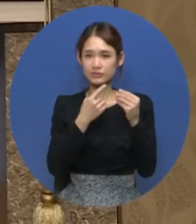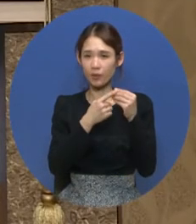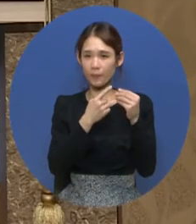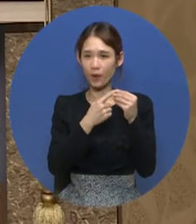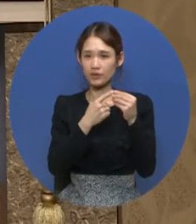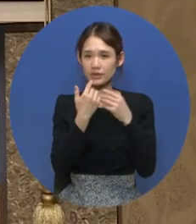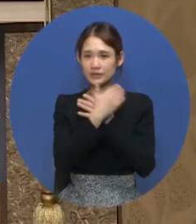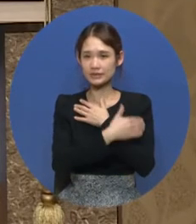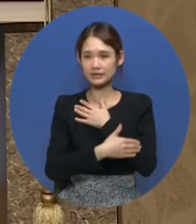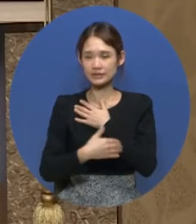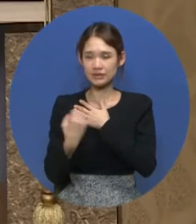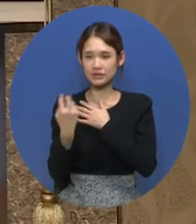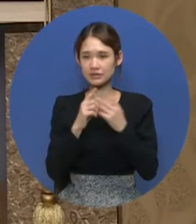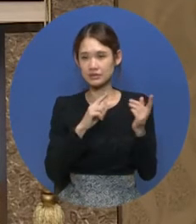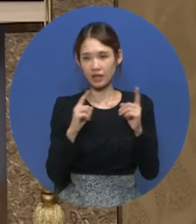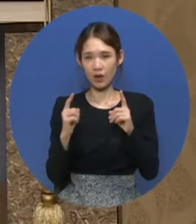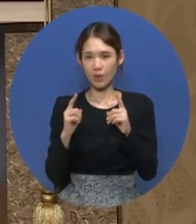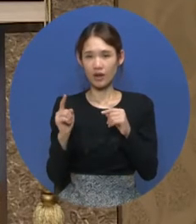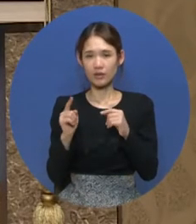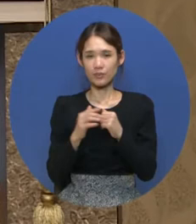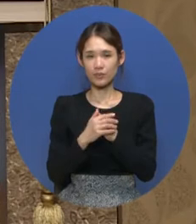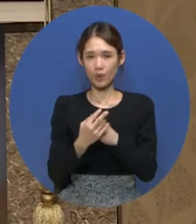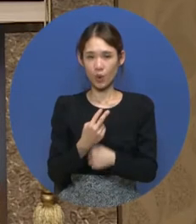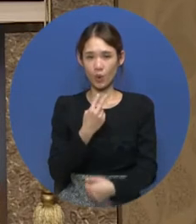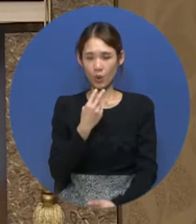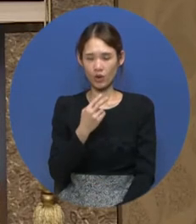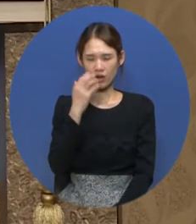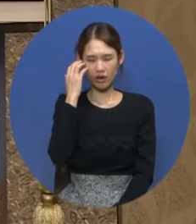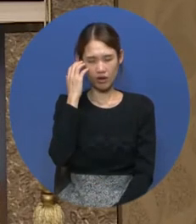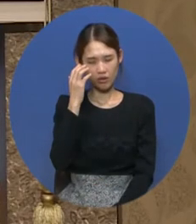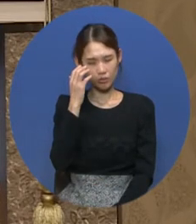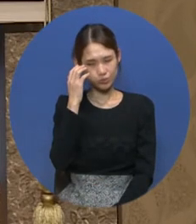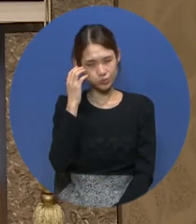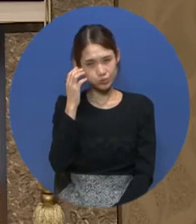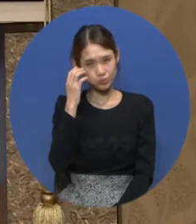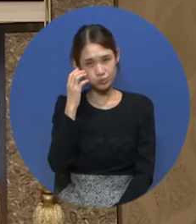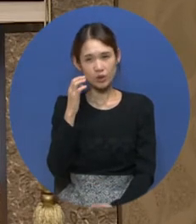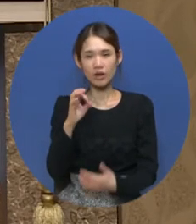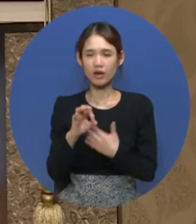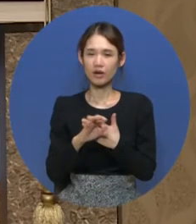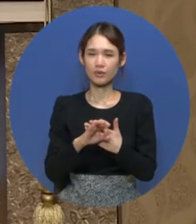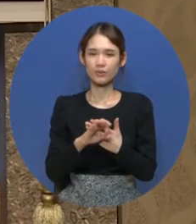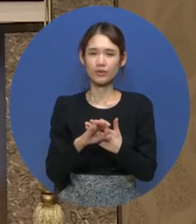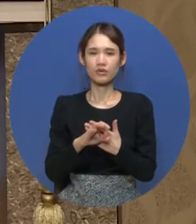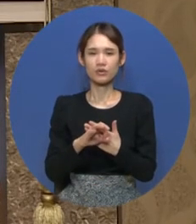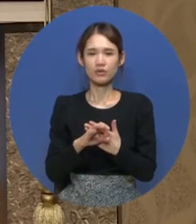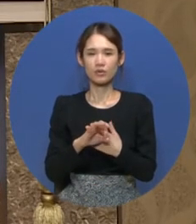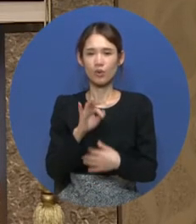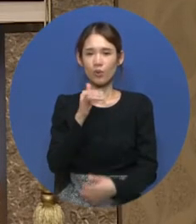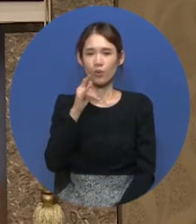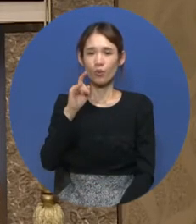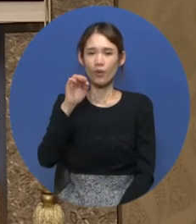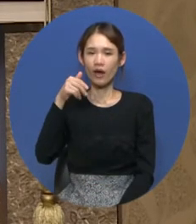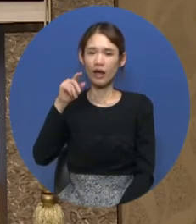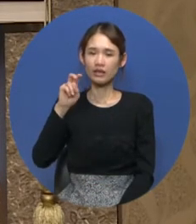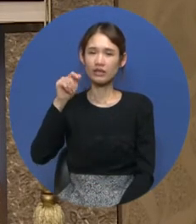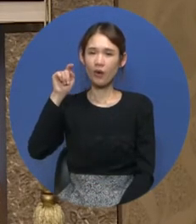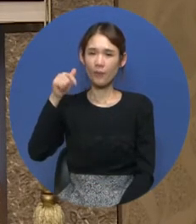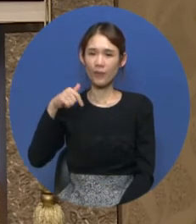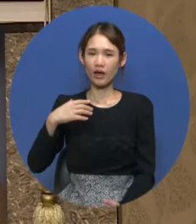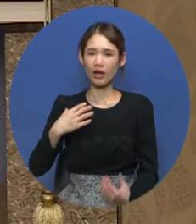재벌이라는 것이 곡을 곤란하게 되면은 2 우리